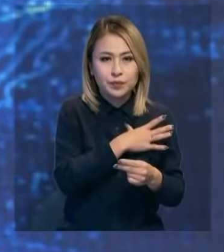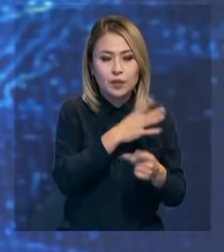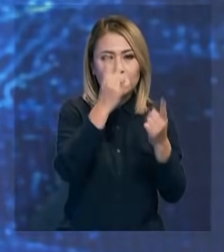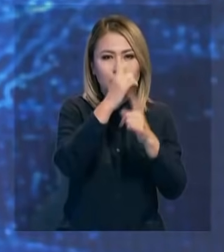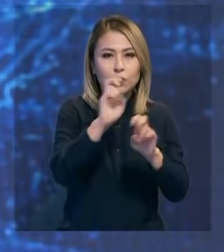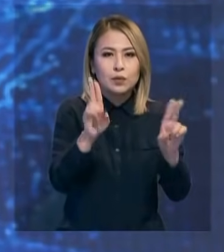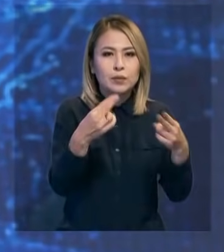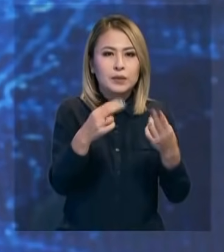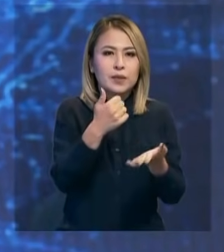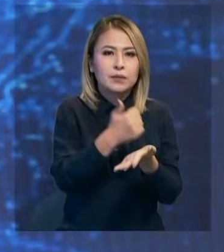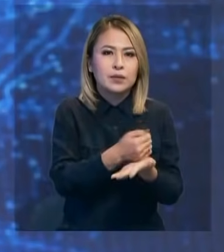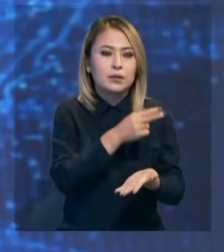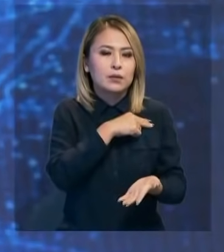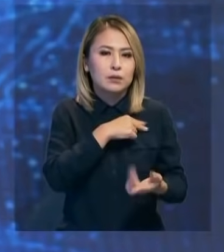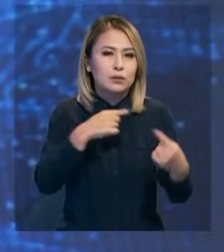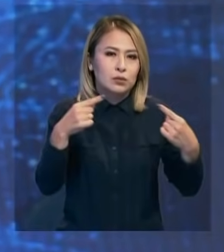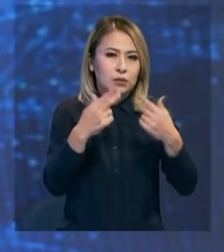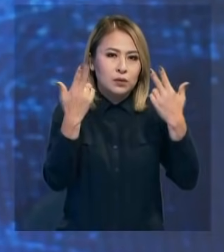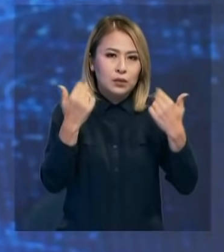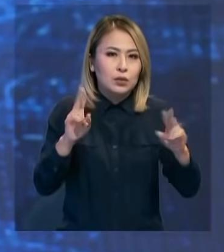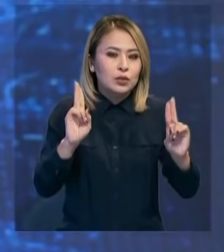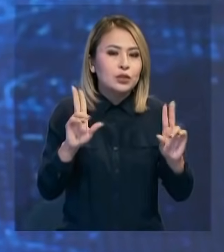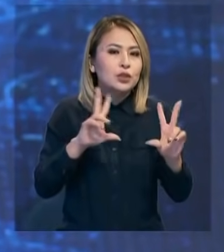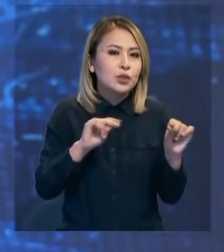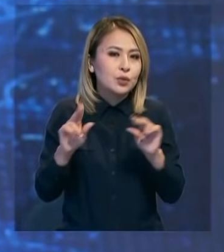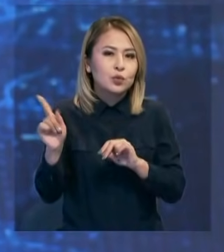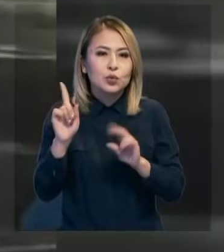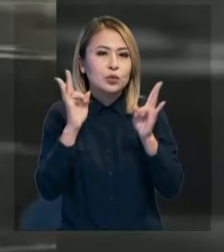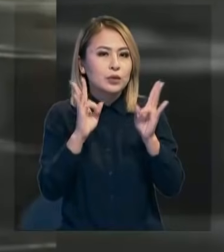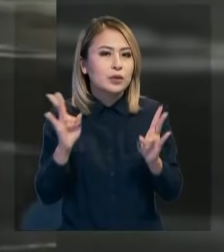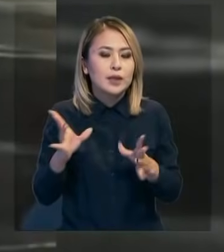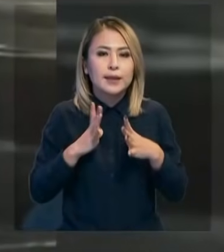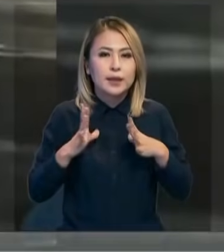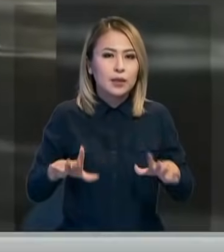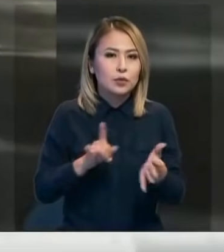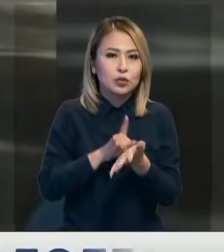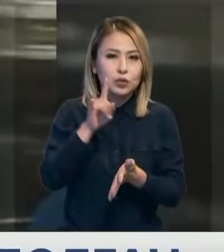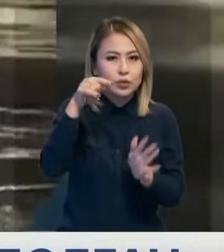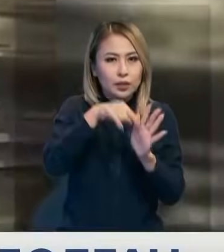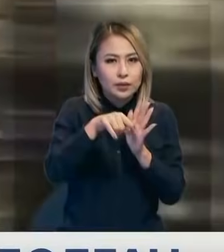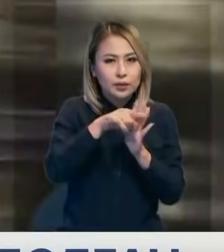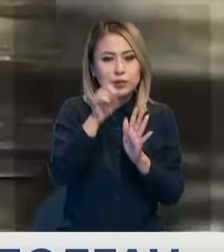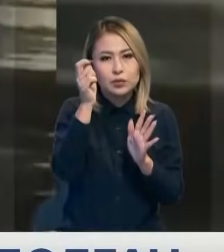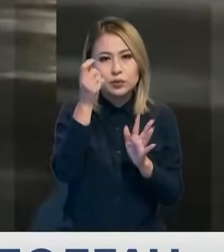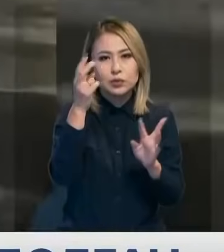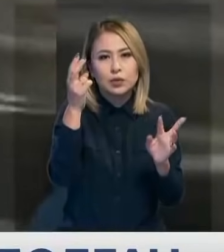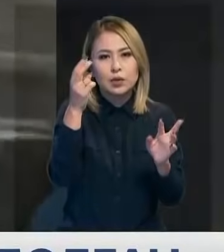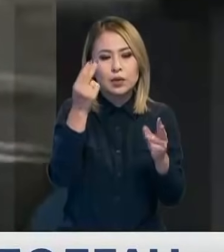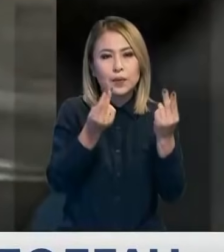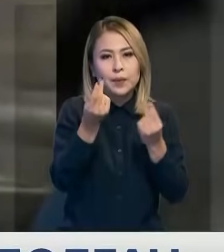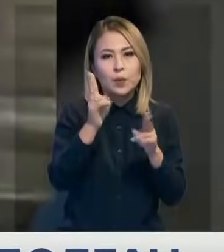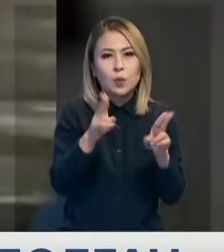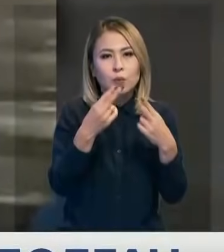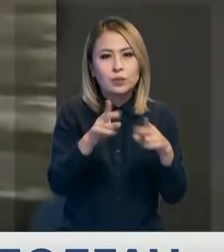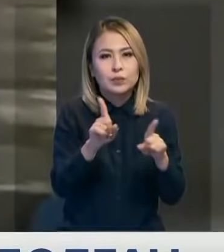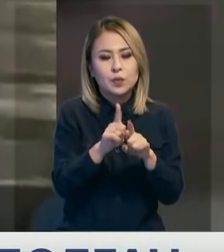Бұл ақпаратты клубтың баспасөз қызметі растап отыр. Абырой болғанда ешкім зардап шеккен жоқ, ал ұшақ ішінде сәл кідірген соң ойыншылар